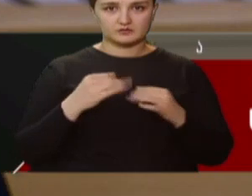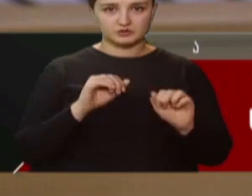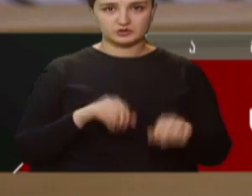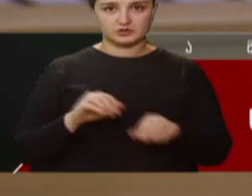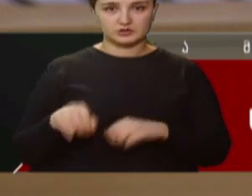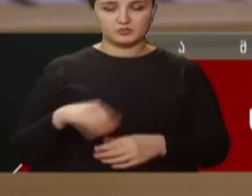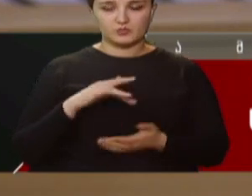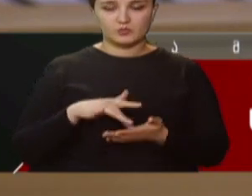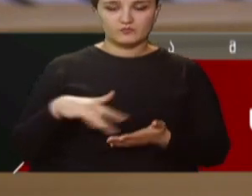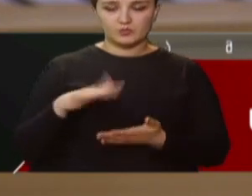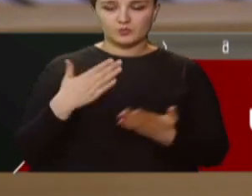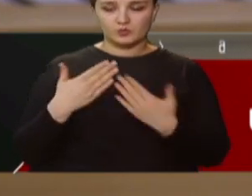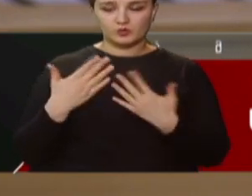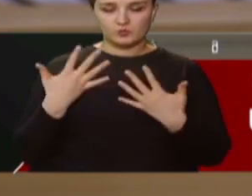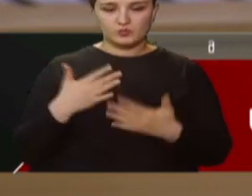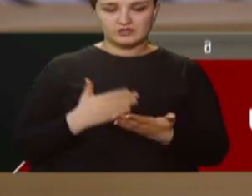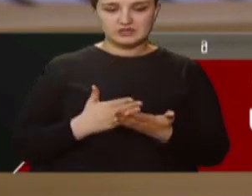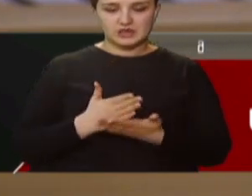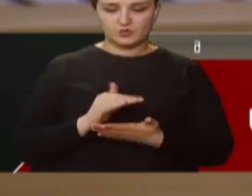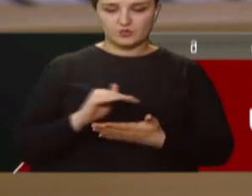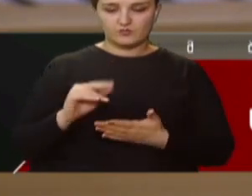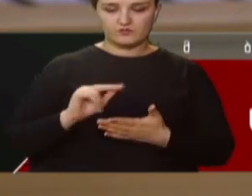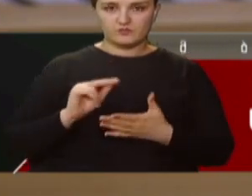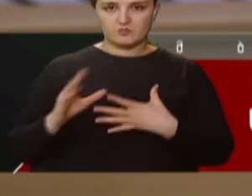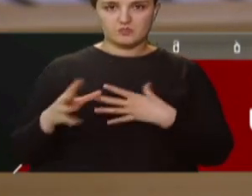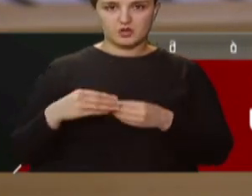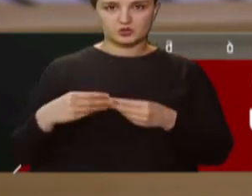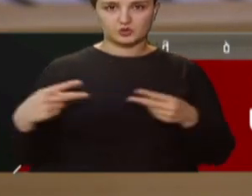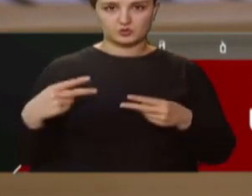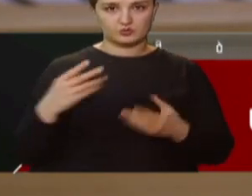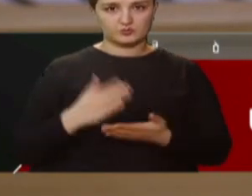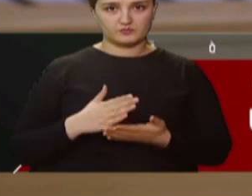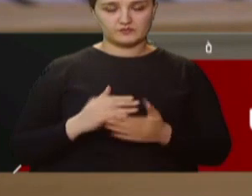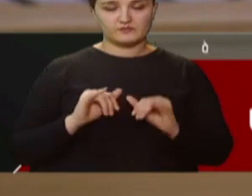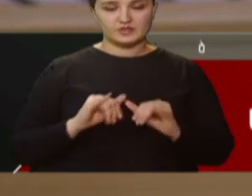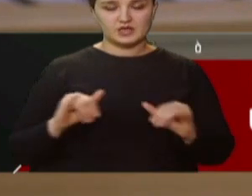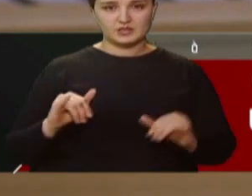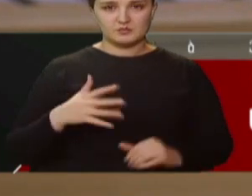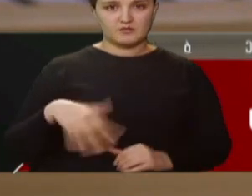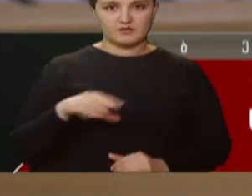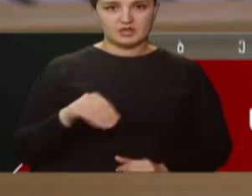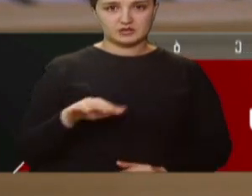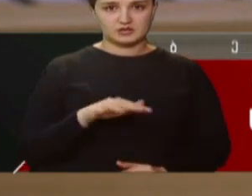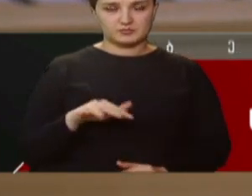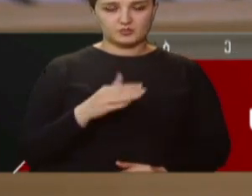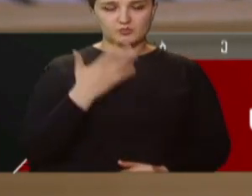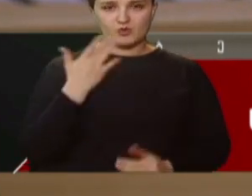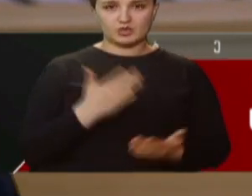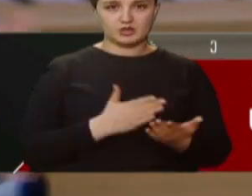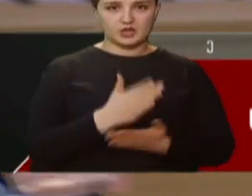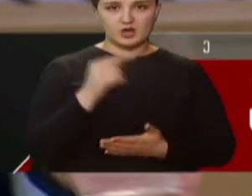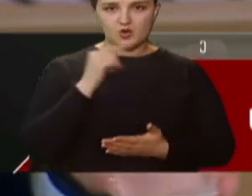შორის ურთიერთობამ დღეს სტრატეგიული პარტნიორობის დონეს მიაღწია. Ჩვენი ურთიერთობები ვითარდება ყველა სფეროში. Ეს იქნება პოლიტიკა,